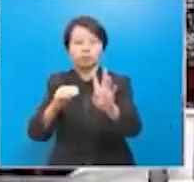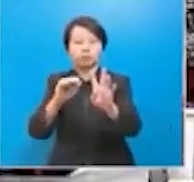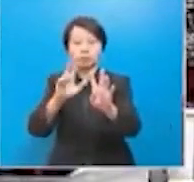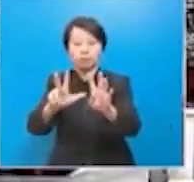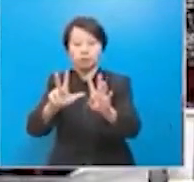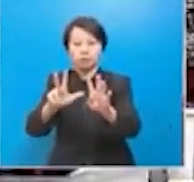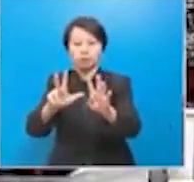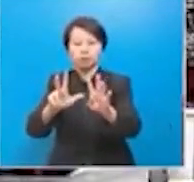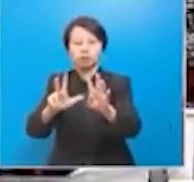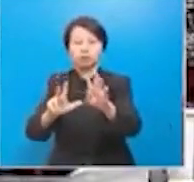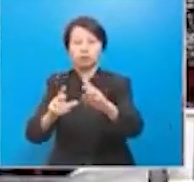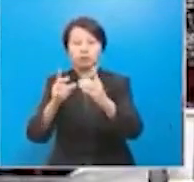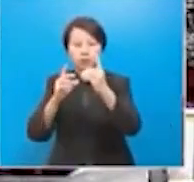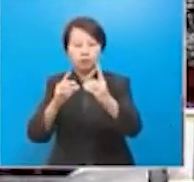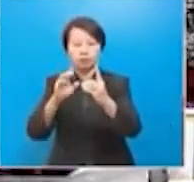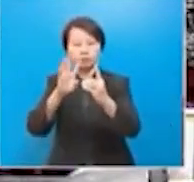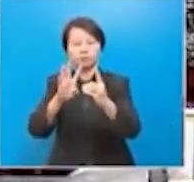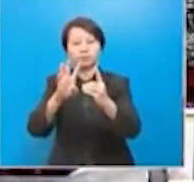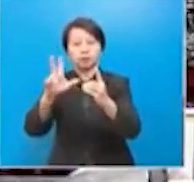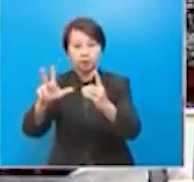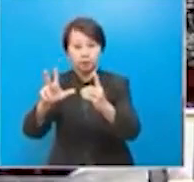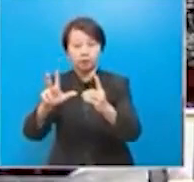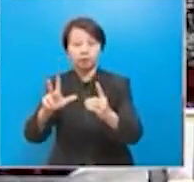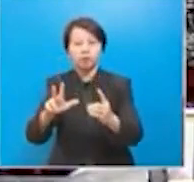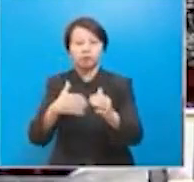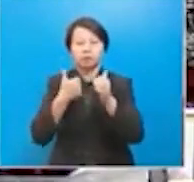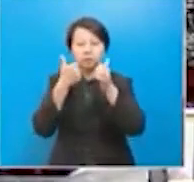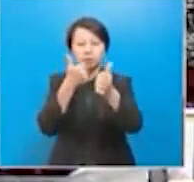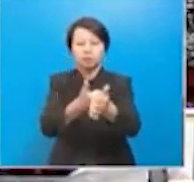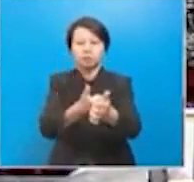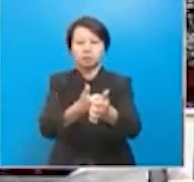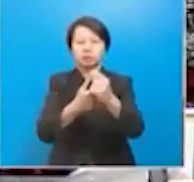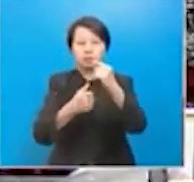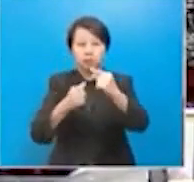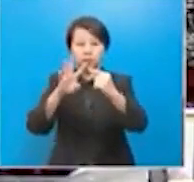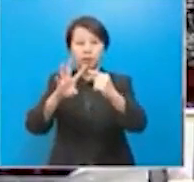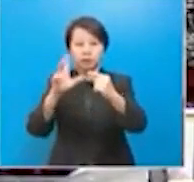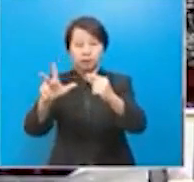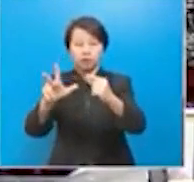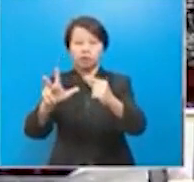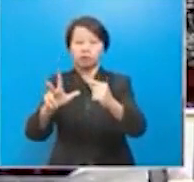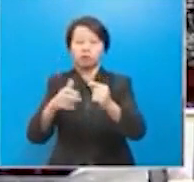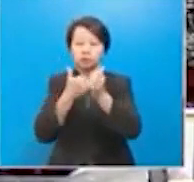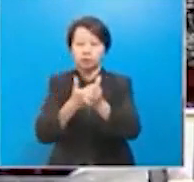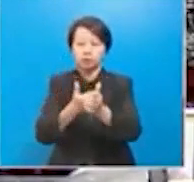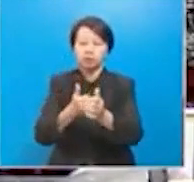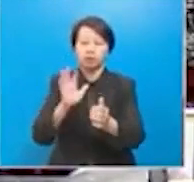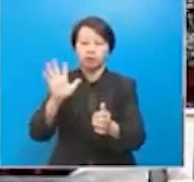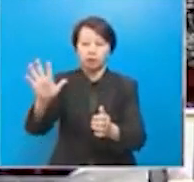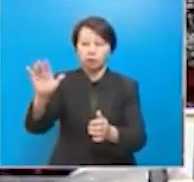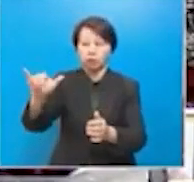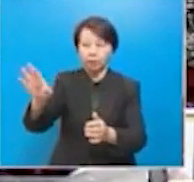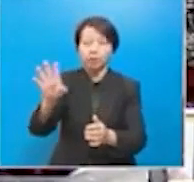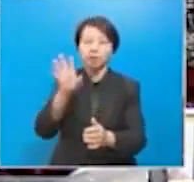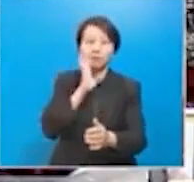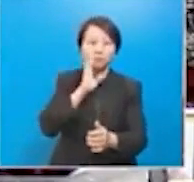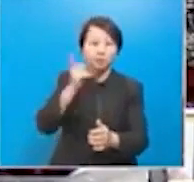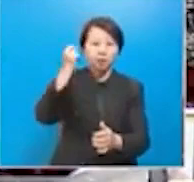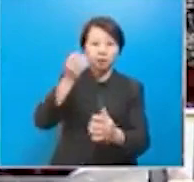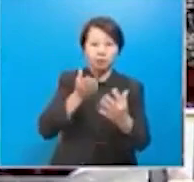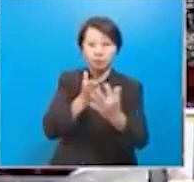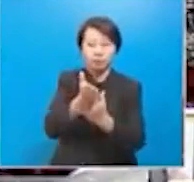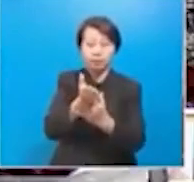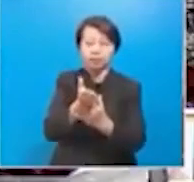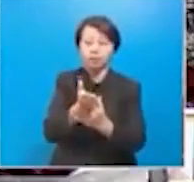grade UD43, dan ianya berdasarkan seperti mana yang Berhormat sebut tadi, iaitu prinsipnya ialah rate for